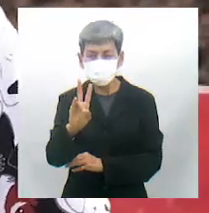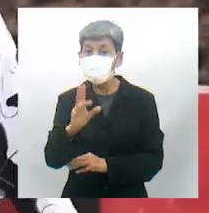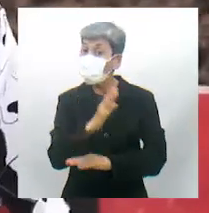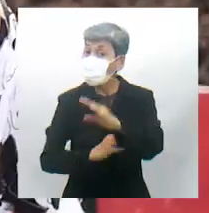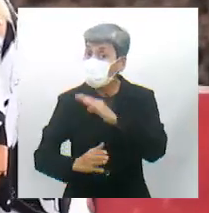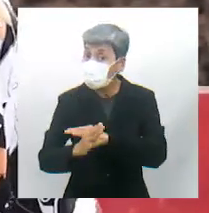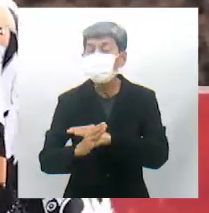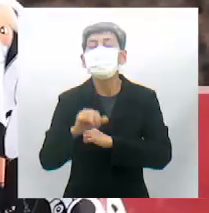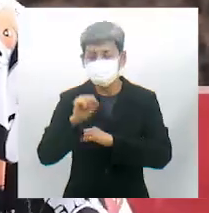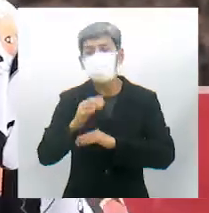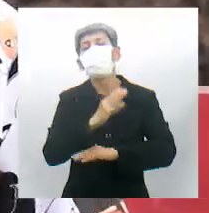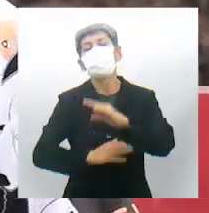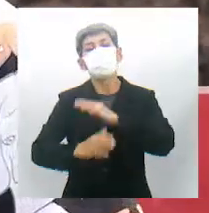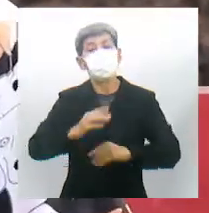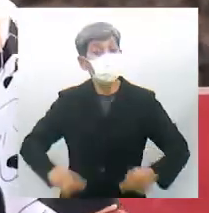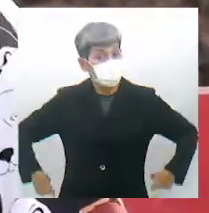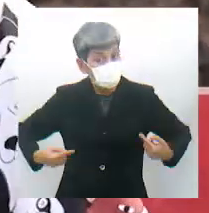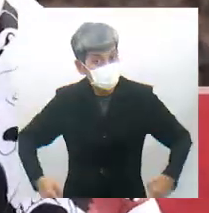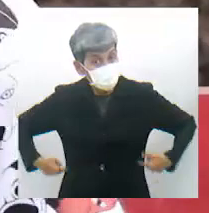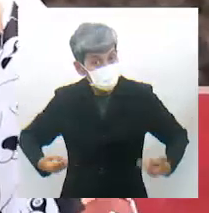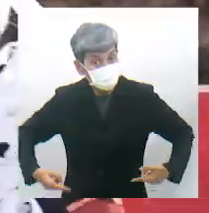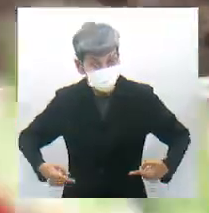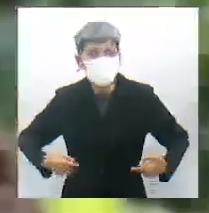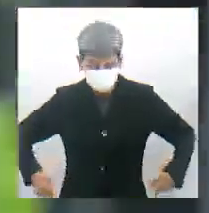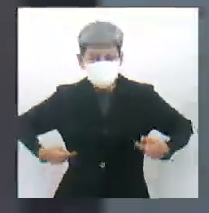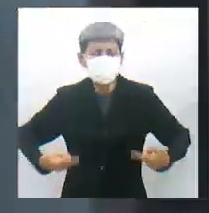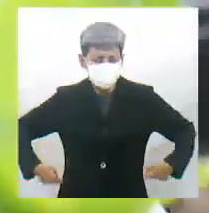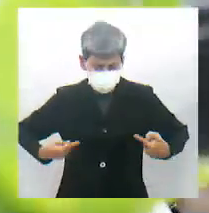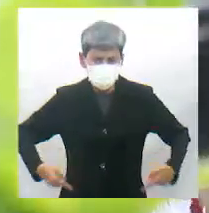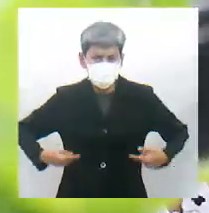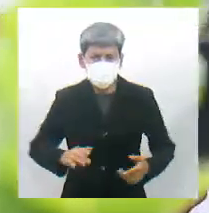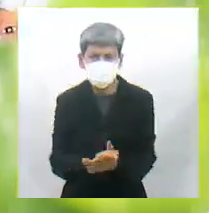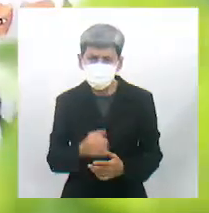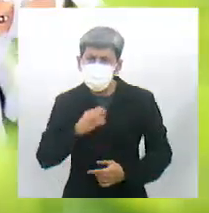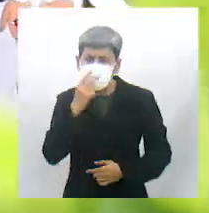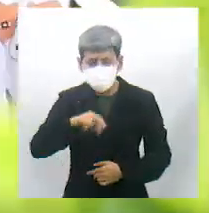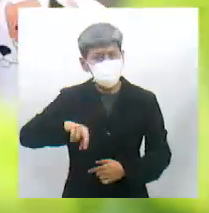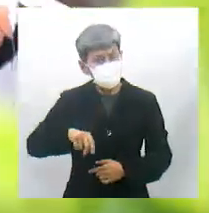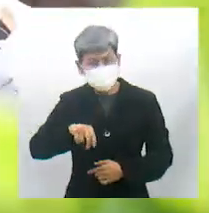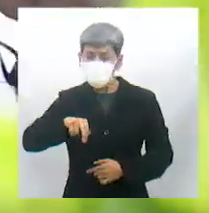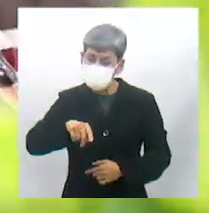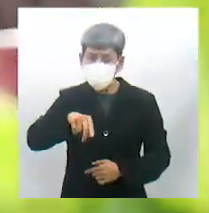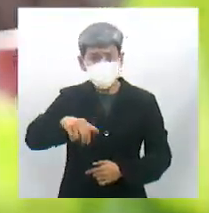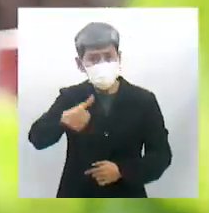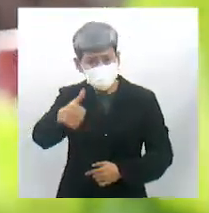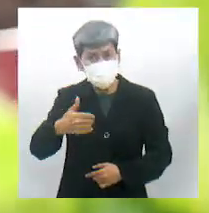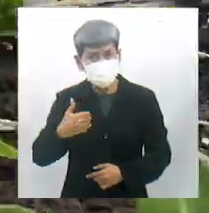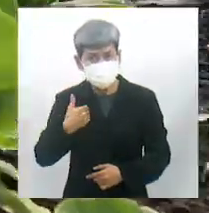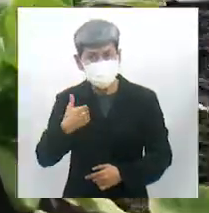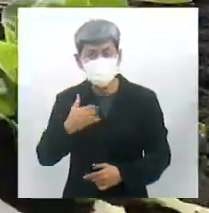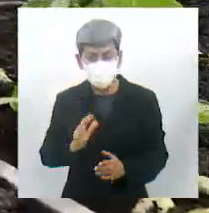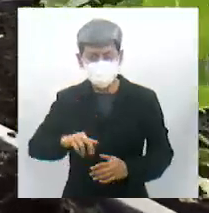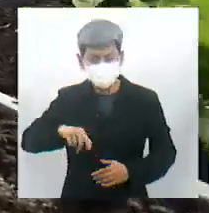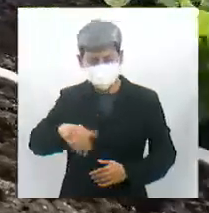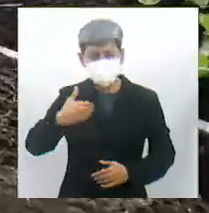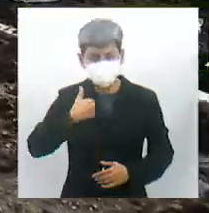ทการเคลื่อนไหวเน า ะ การเคลื่อนไหวทั้งนั้นเลยครับ นั่งวีลแชร์เหรอหรือว่าน ั่งส่วนมากนั่งวีลแชร์ครับ บางคนก็แสดงว่ายังอาจจะเดินได้บ้างหรือว่าม ีคน